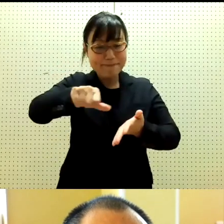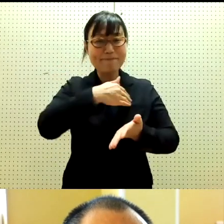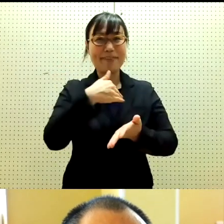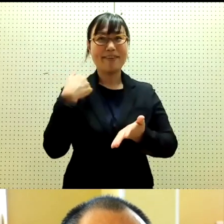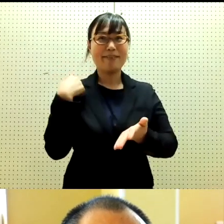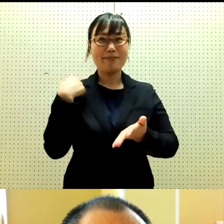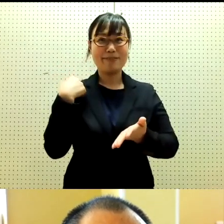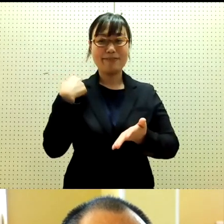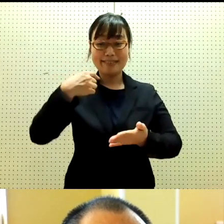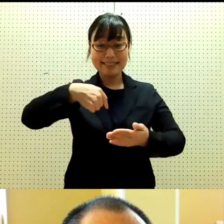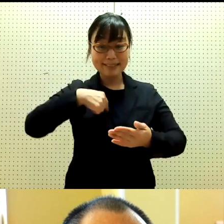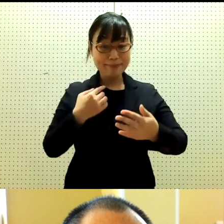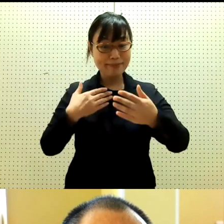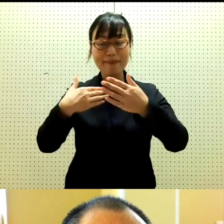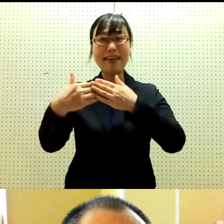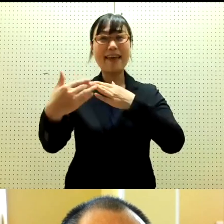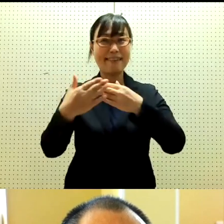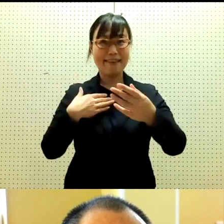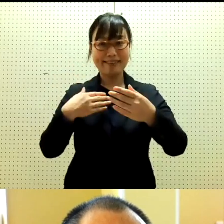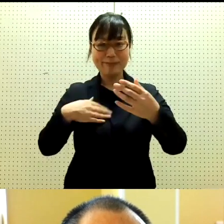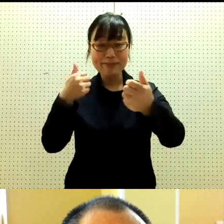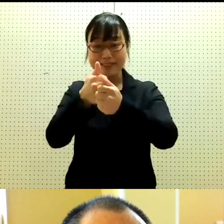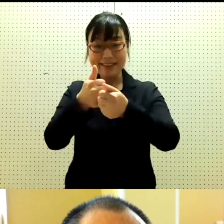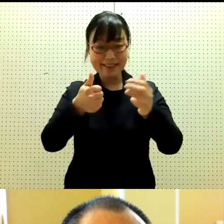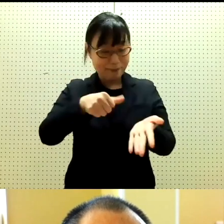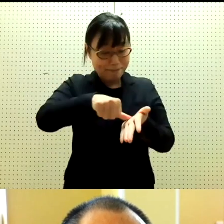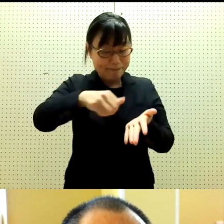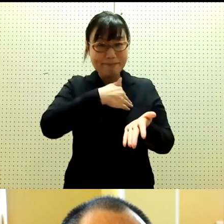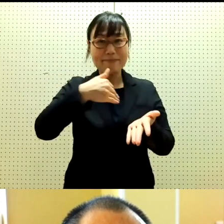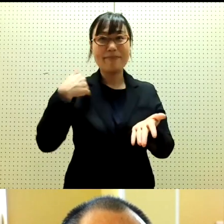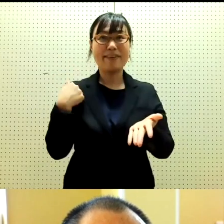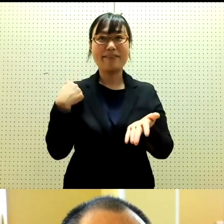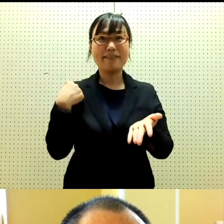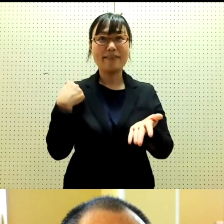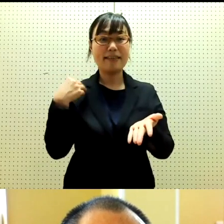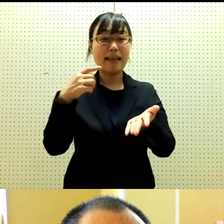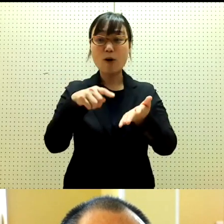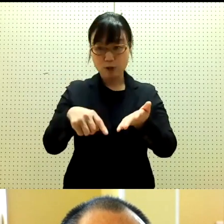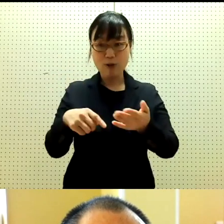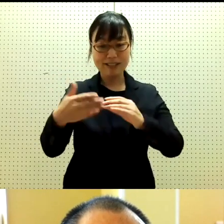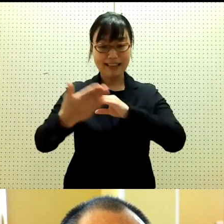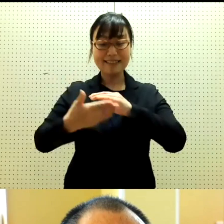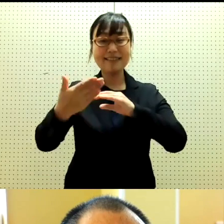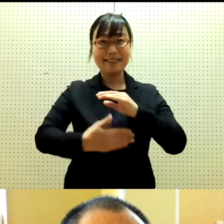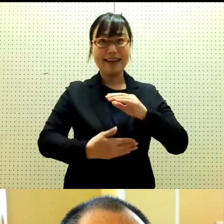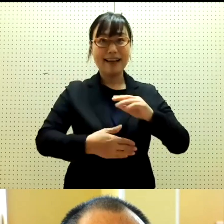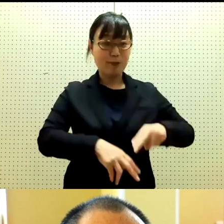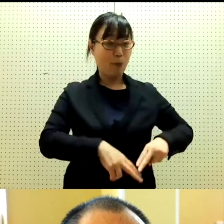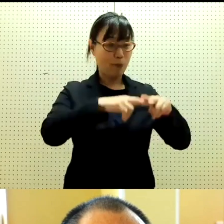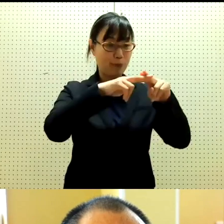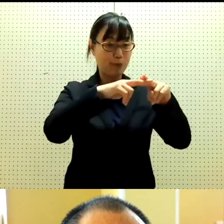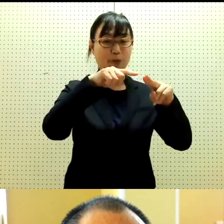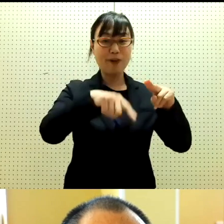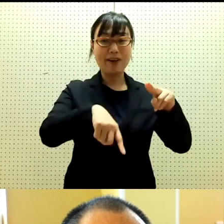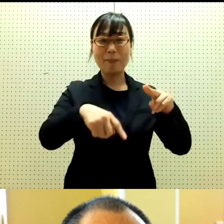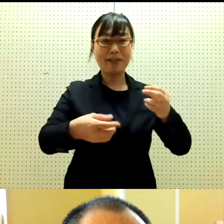残せるんだって、それを次の段階多分ねサムネイルにいっぱい残ってる写真をもう一回シェアしたりとか作品にしたりできるんだって